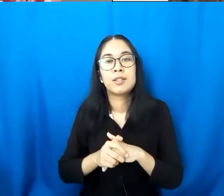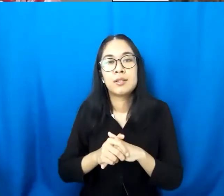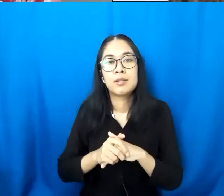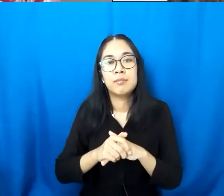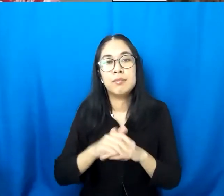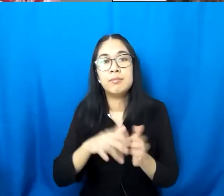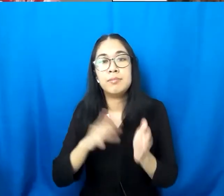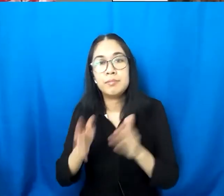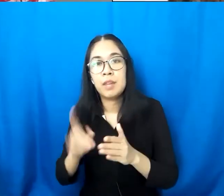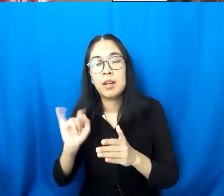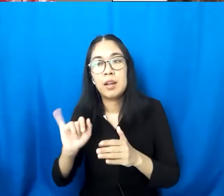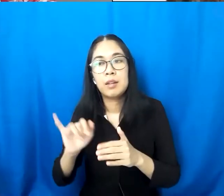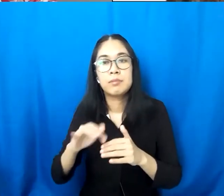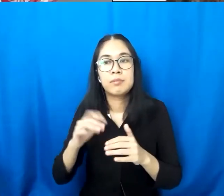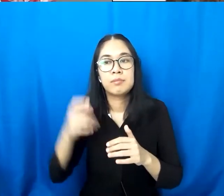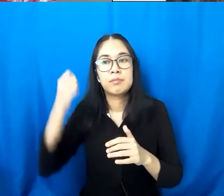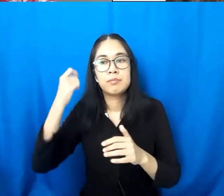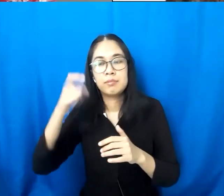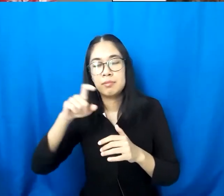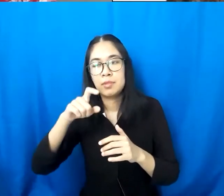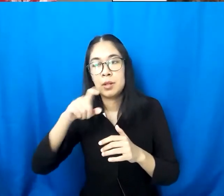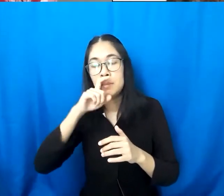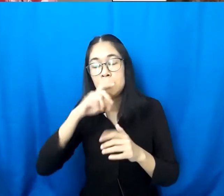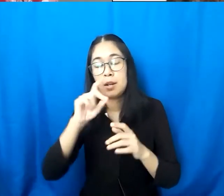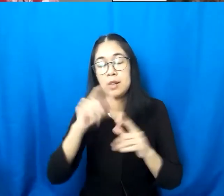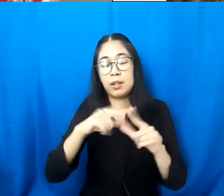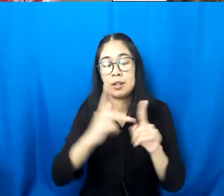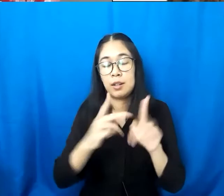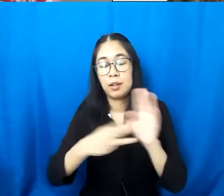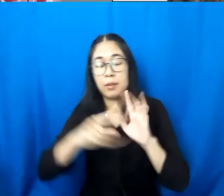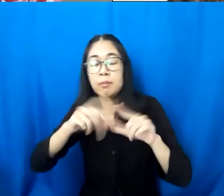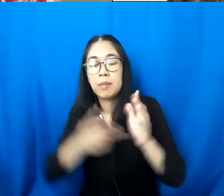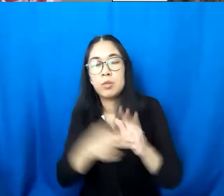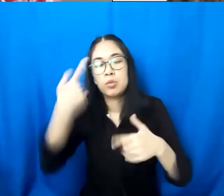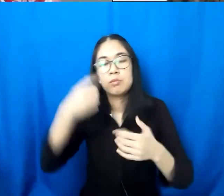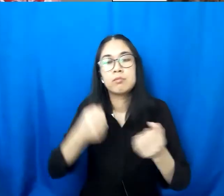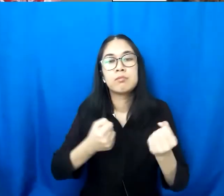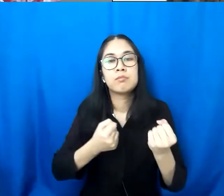yang dilakukan oleh Mas Rahmat untuk kaum bapak-bapak gitu ya, untuk mendukung upaya